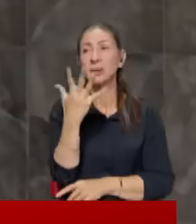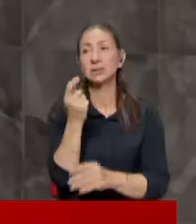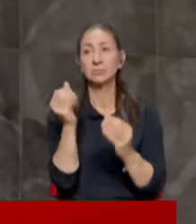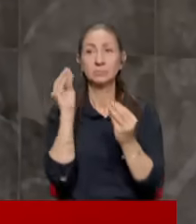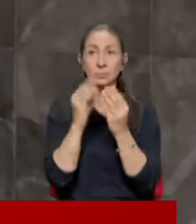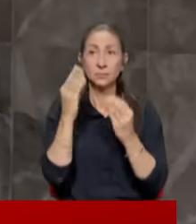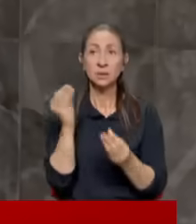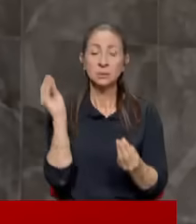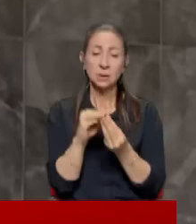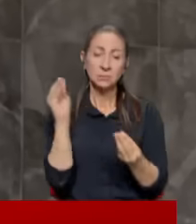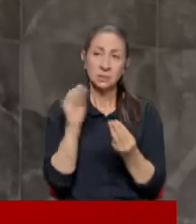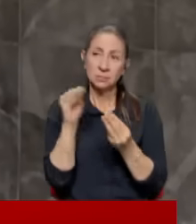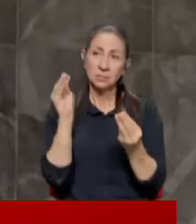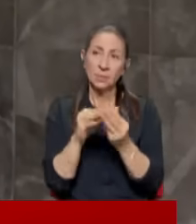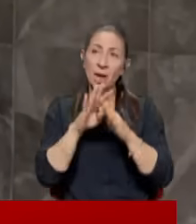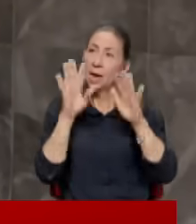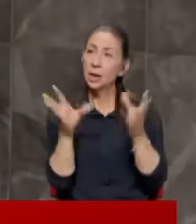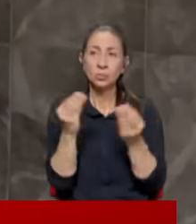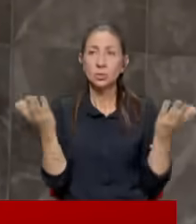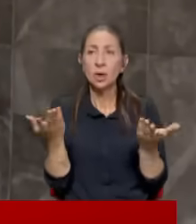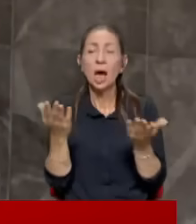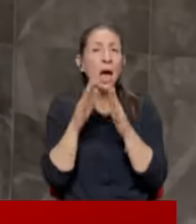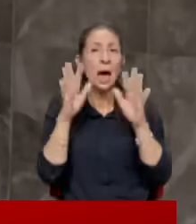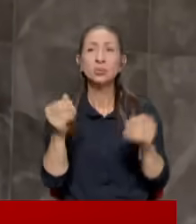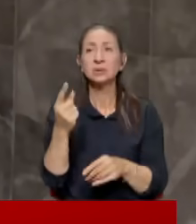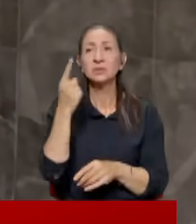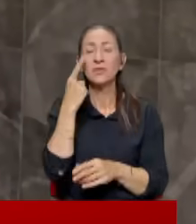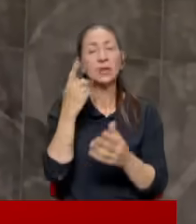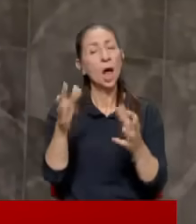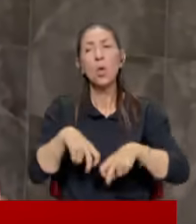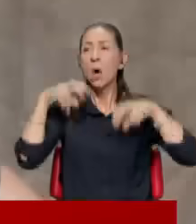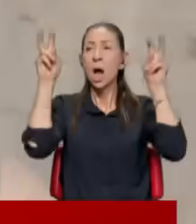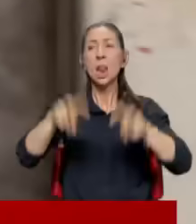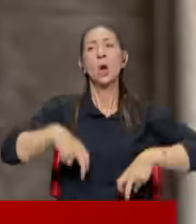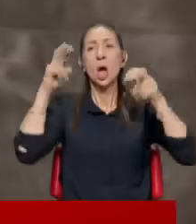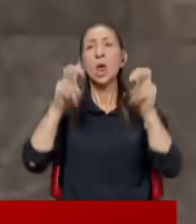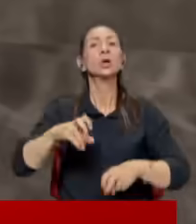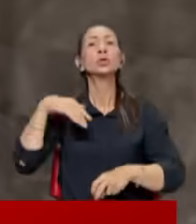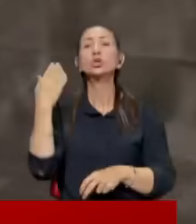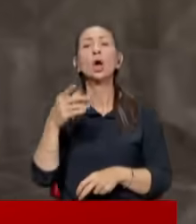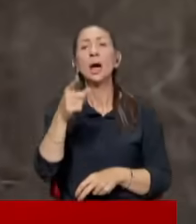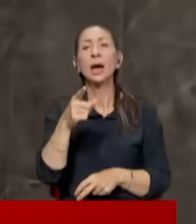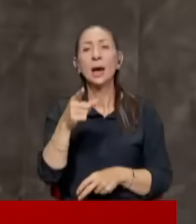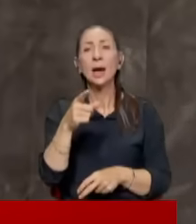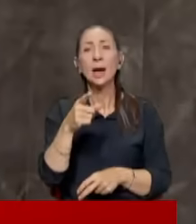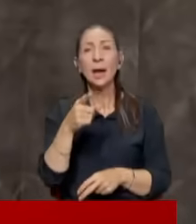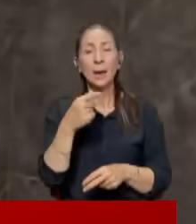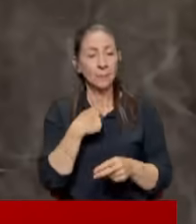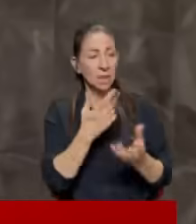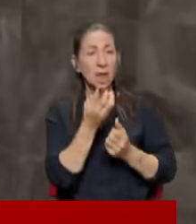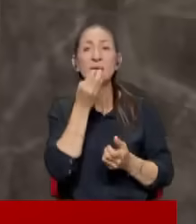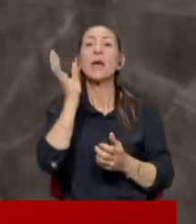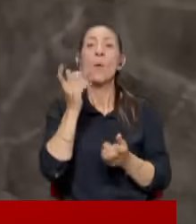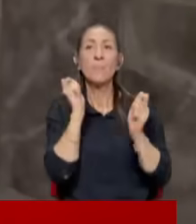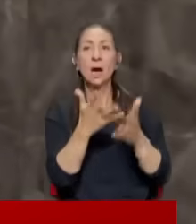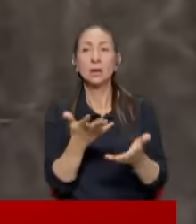çıktı. Zam üstüne zam zaten her türlü. Yani her türlü devlet alıyor, her türlü alıyor yani. Ondan sonra tüketici yiyemiyor.